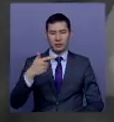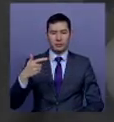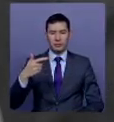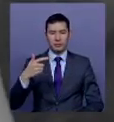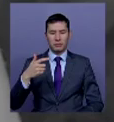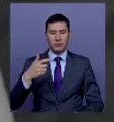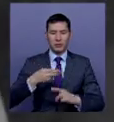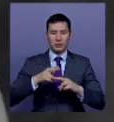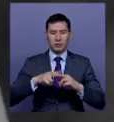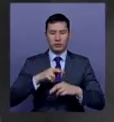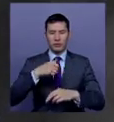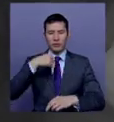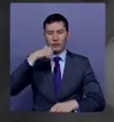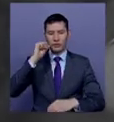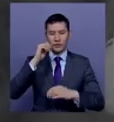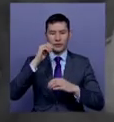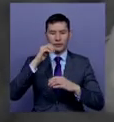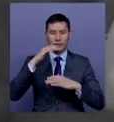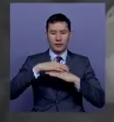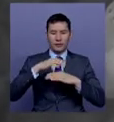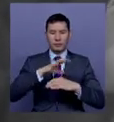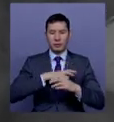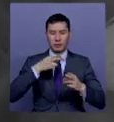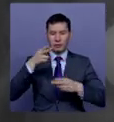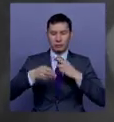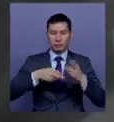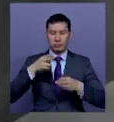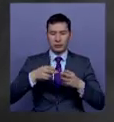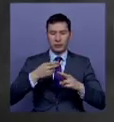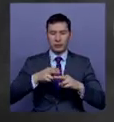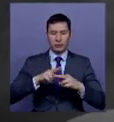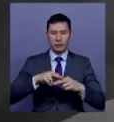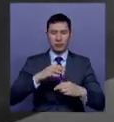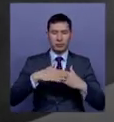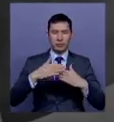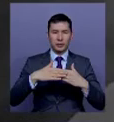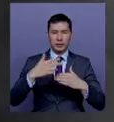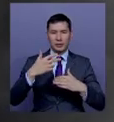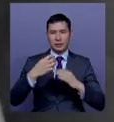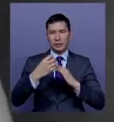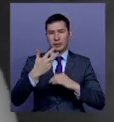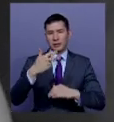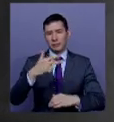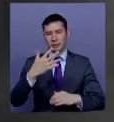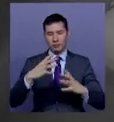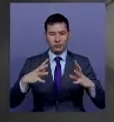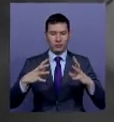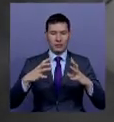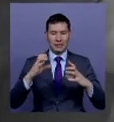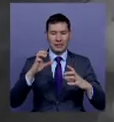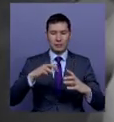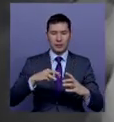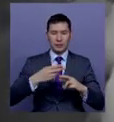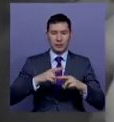түскен науқасқа кеше кеште отау жасалған. Көлемі 35-те 14 сантиметр болатын ауқымды қалдықты асқазаннан